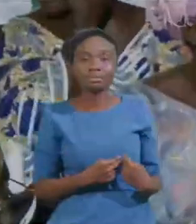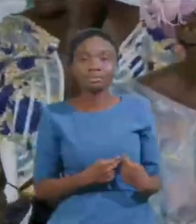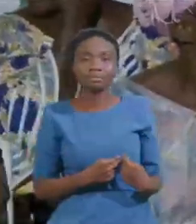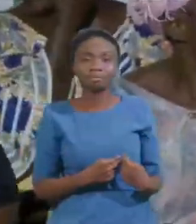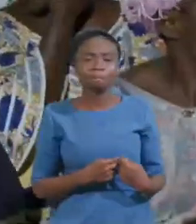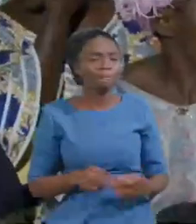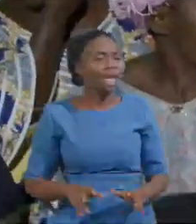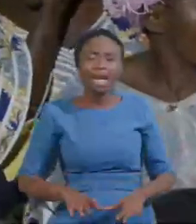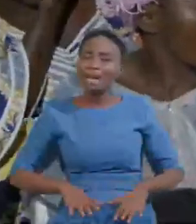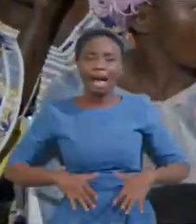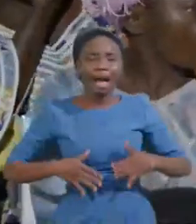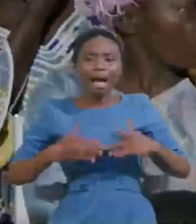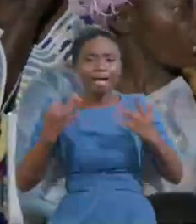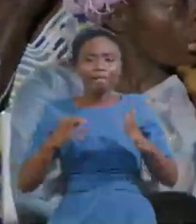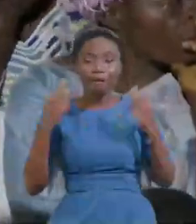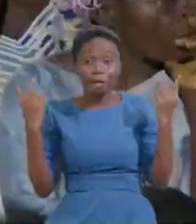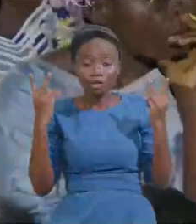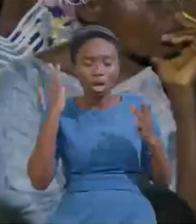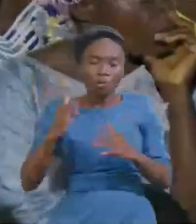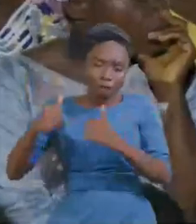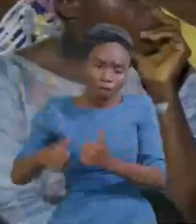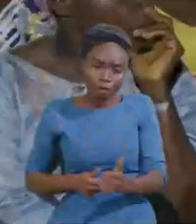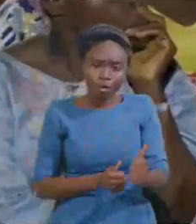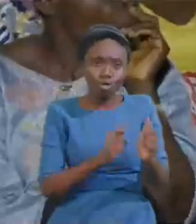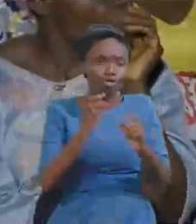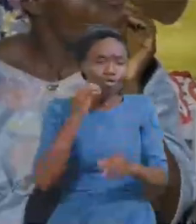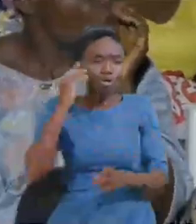La paix et le pardon dans ton cœur.